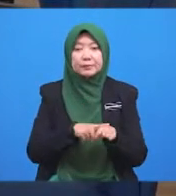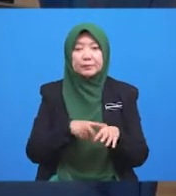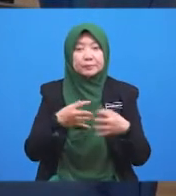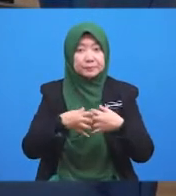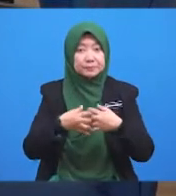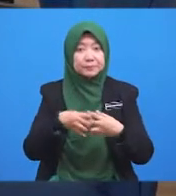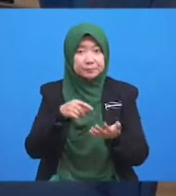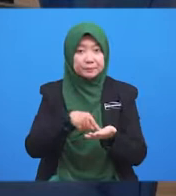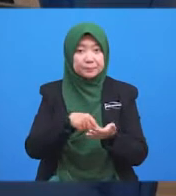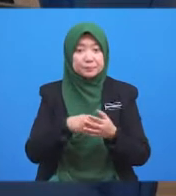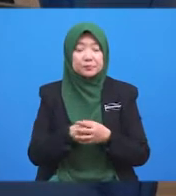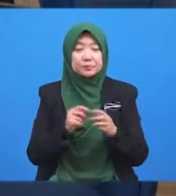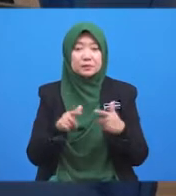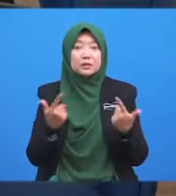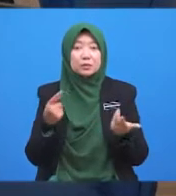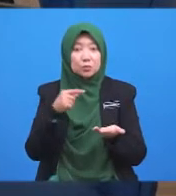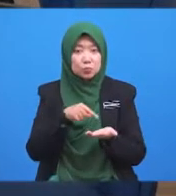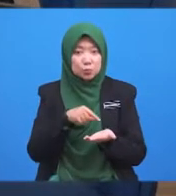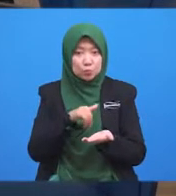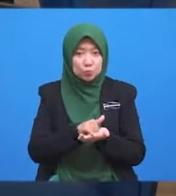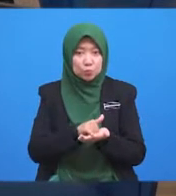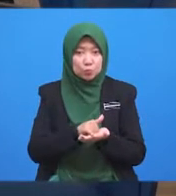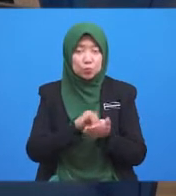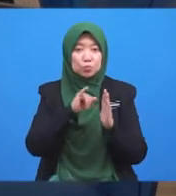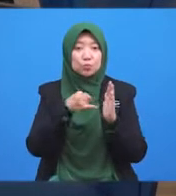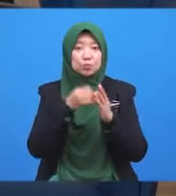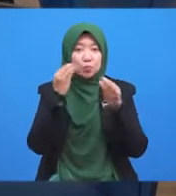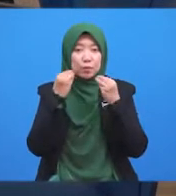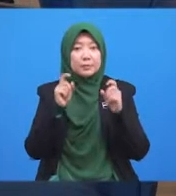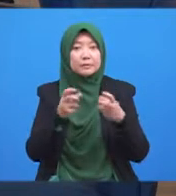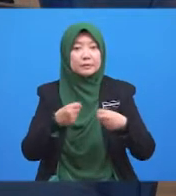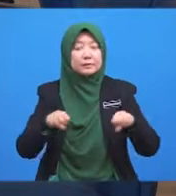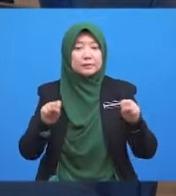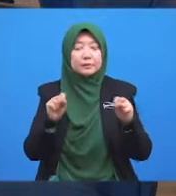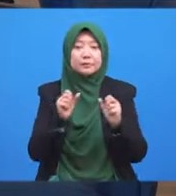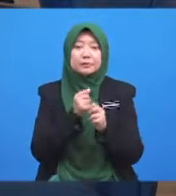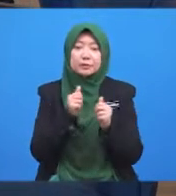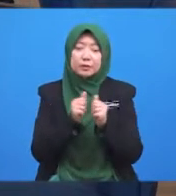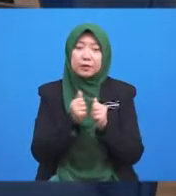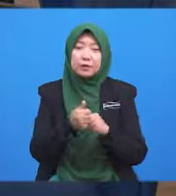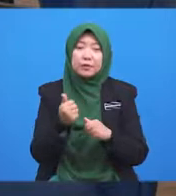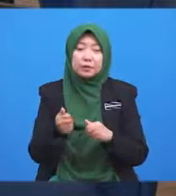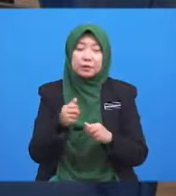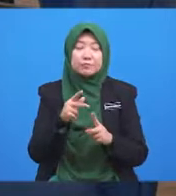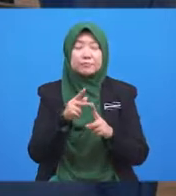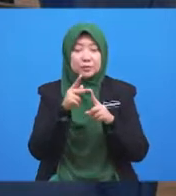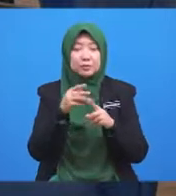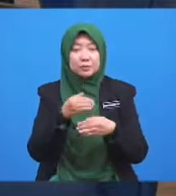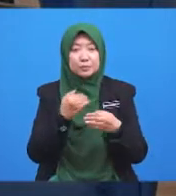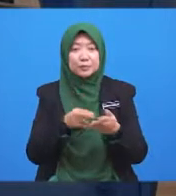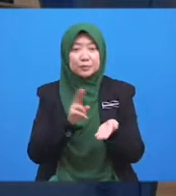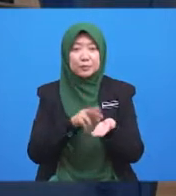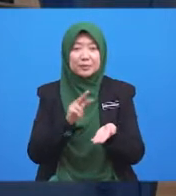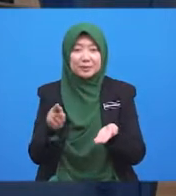rawatan. Selain itu, juruestetik perlu bersedia dengan alatan PPE yang khusus sebelum melakukan